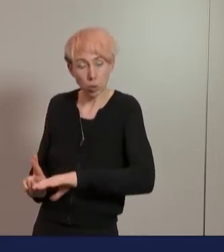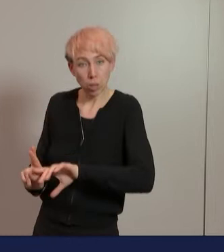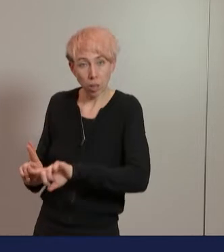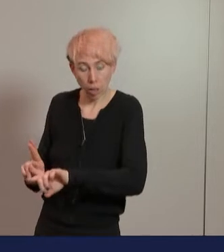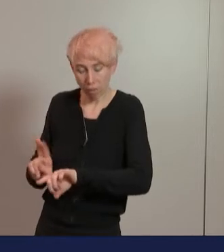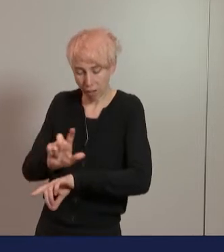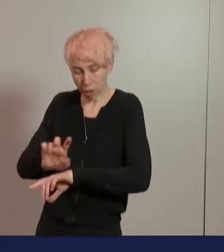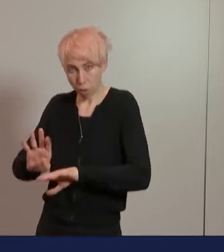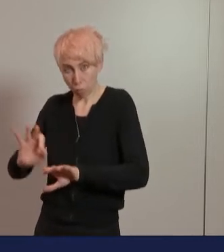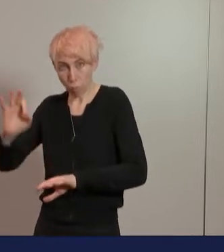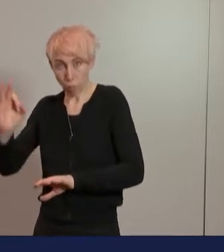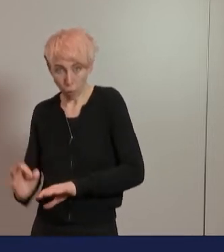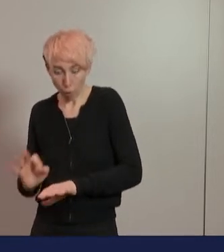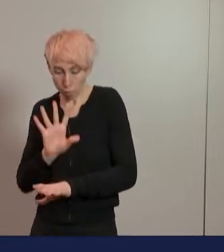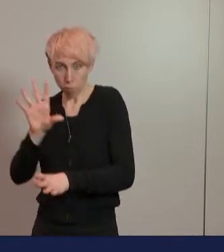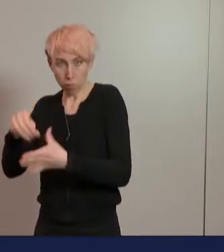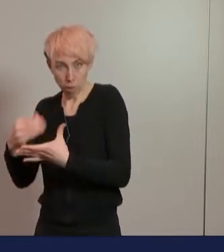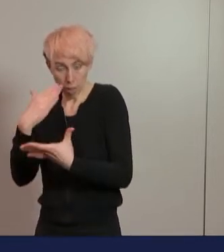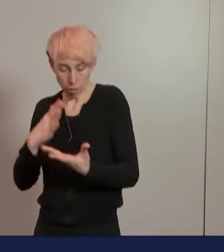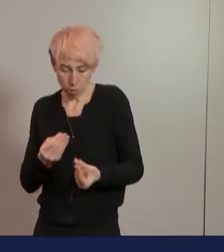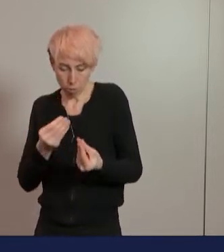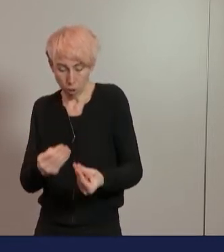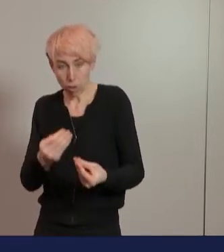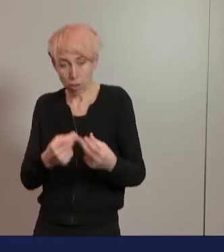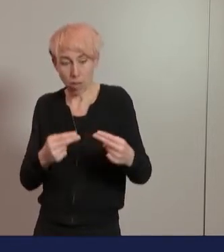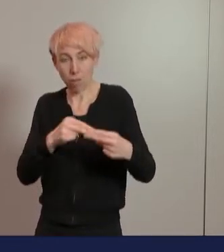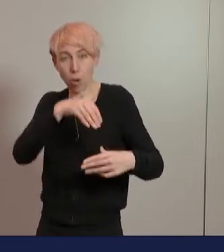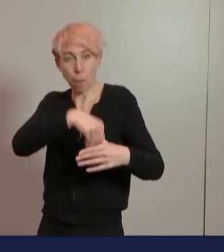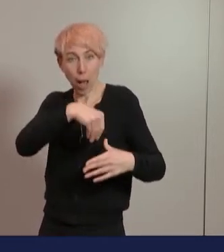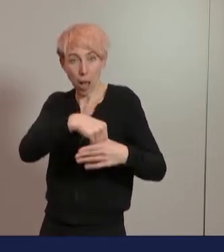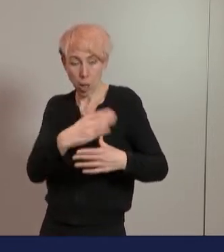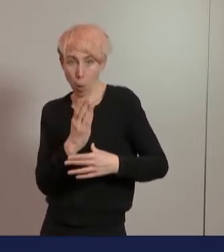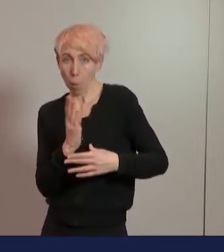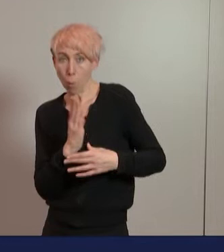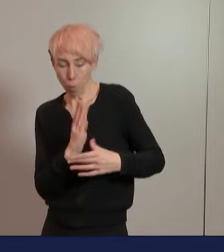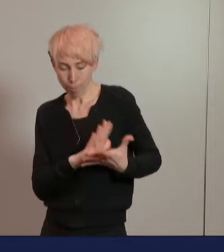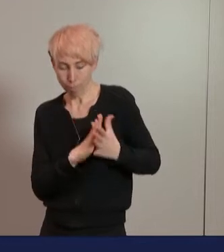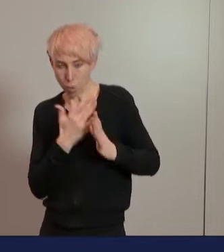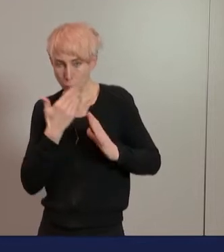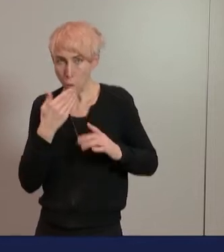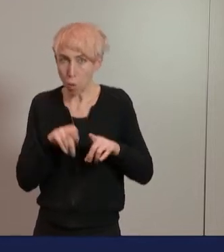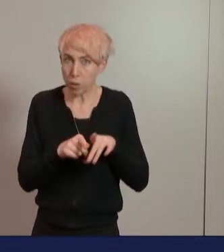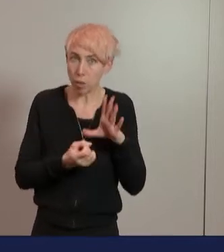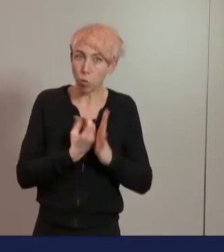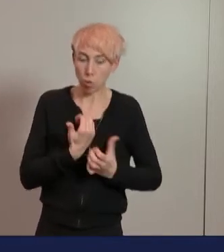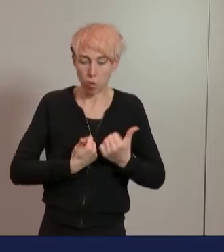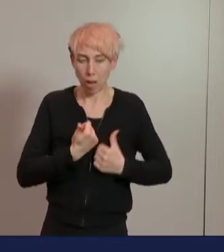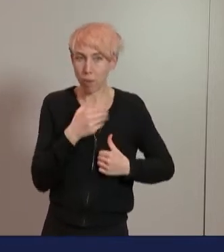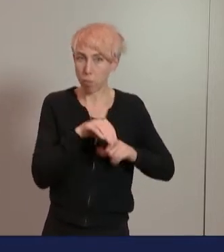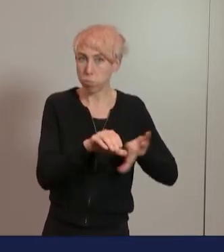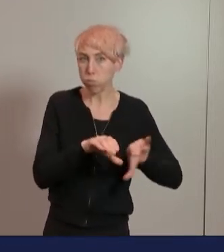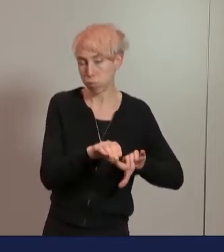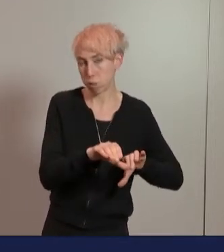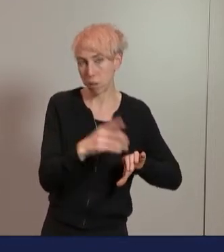de 29 euros en moyenne sur la part communale permettrait d'améliorer le niveau d'épargne brute et de financer ou d'améliorer les nouveaux services qui seront mis à la